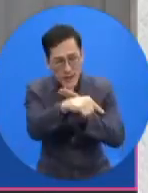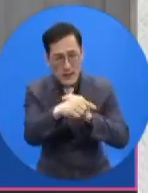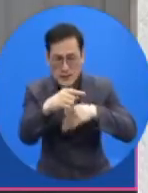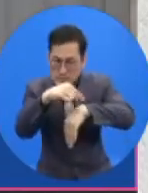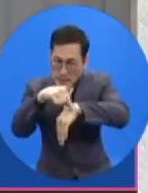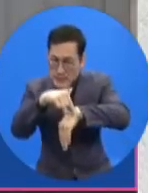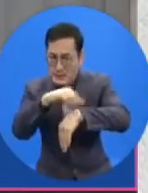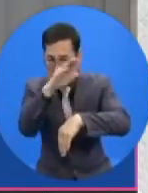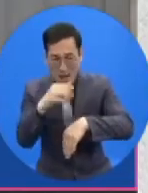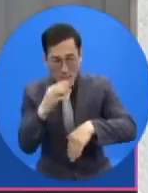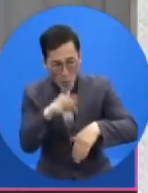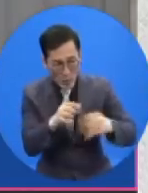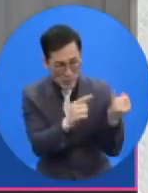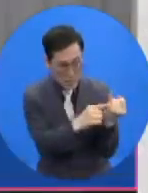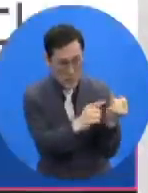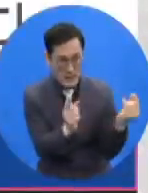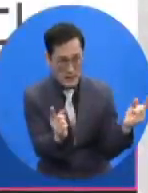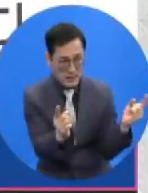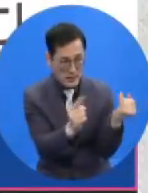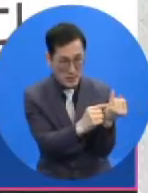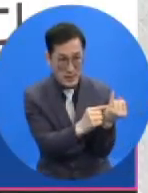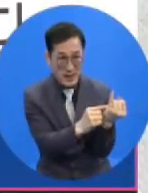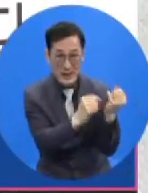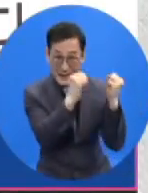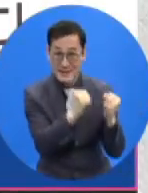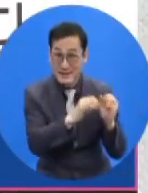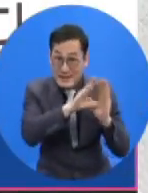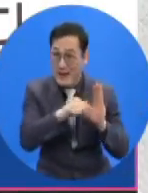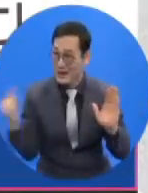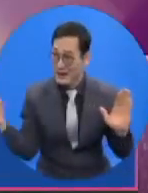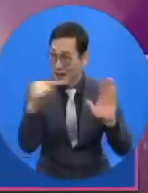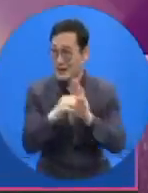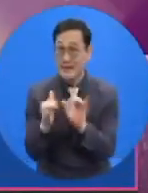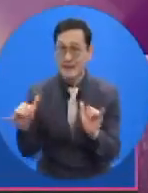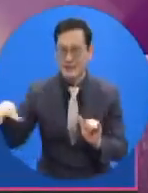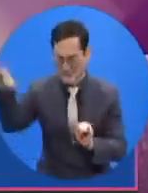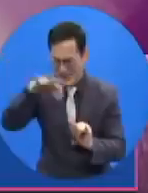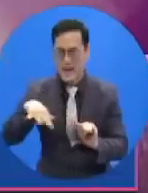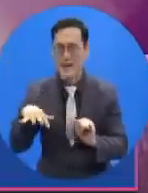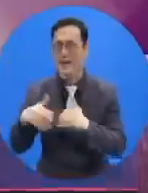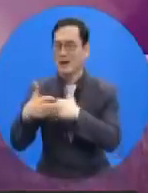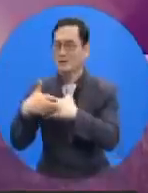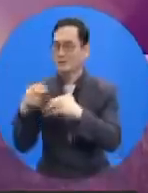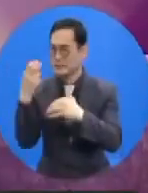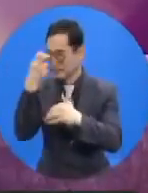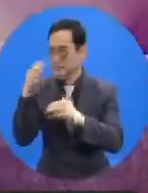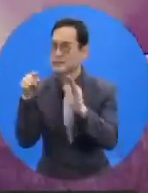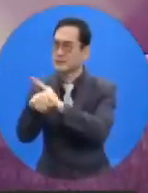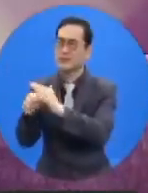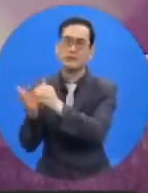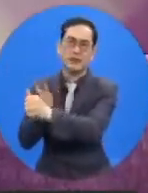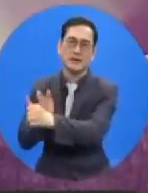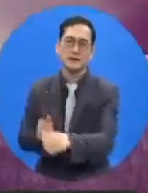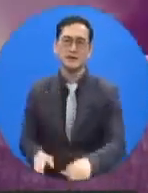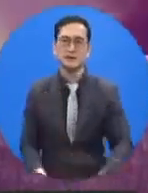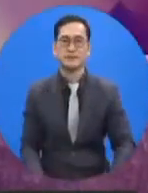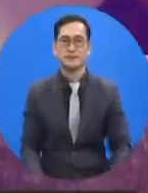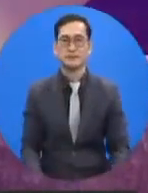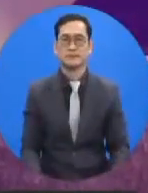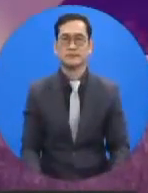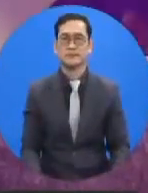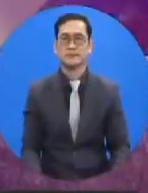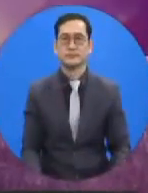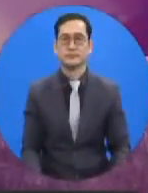진단을 받으시는 게 저는 권해드리고 싶습니다. 우리가 그 뭐랄까요. 집에 같이 사는 사람의 말은 잘 안 들어도